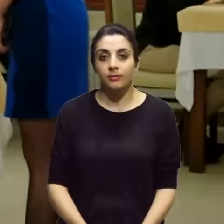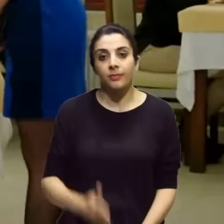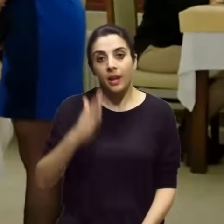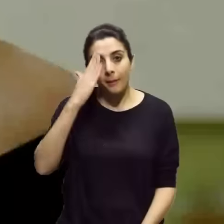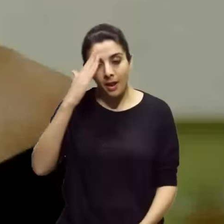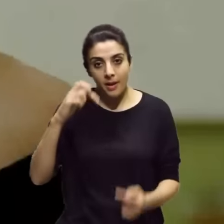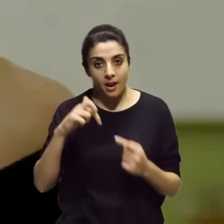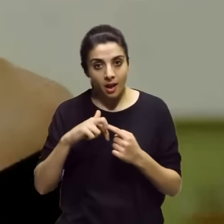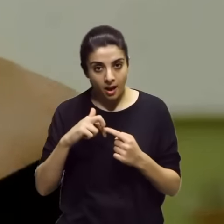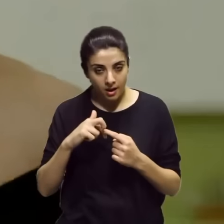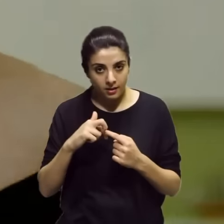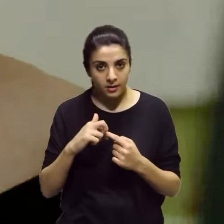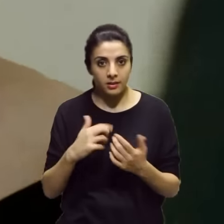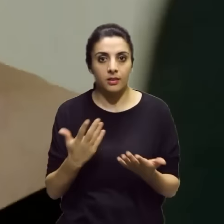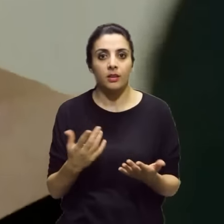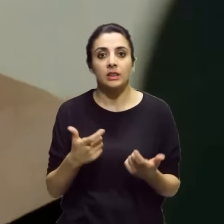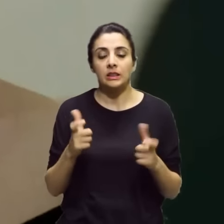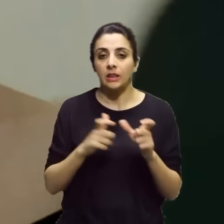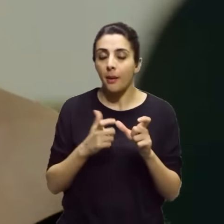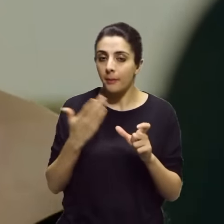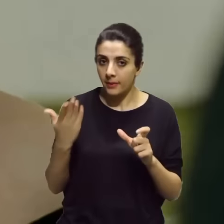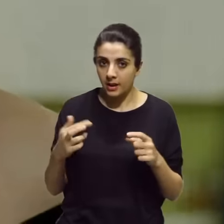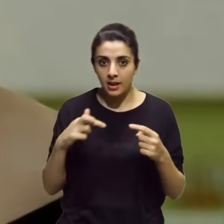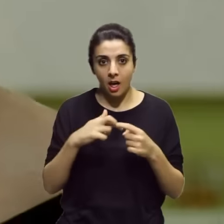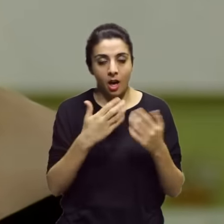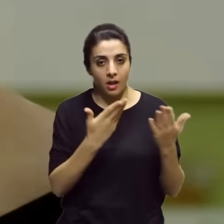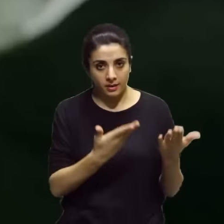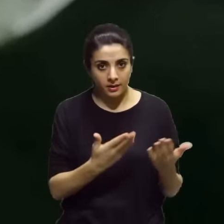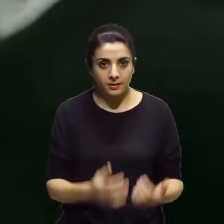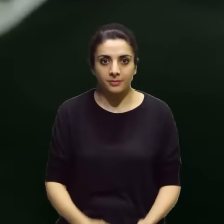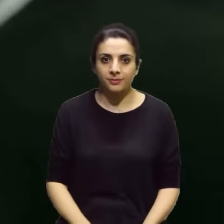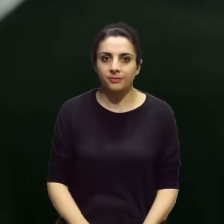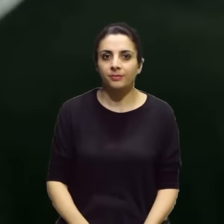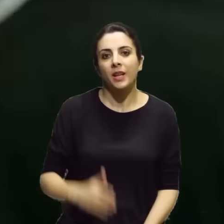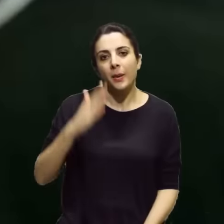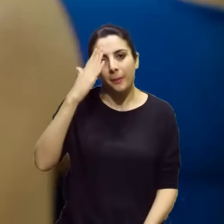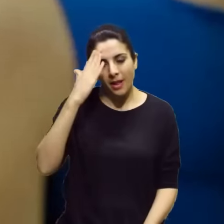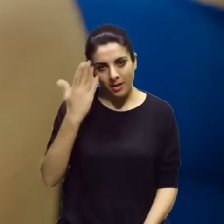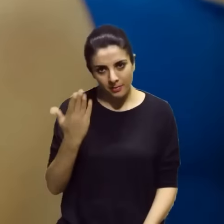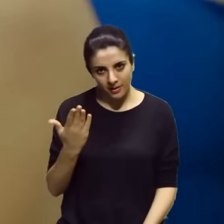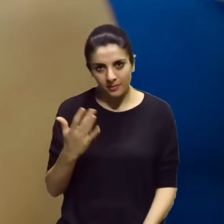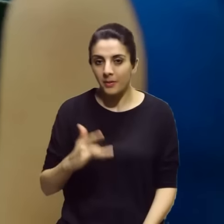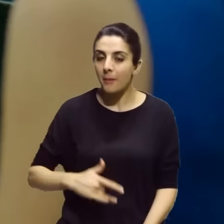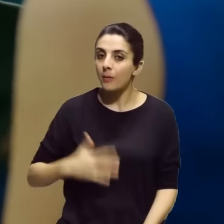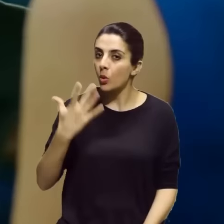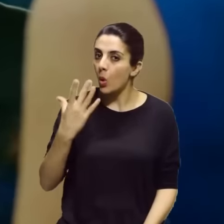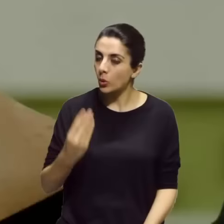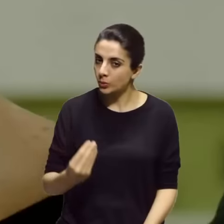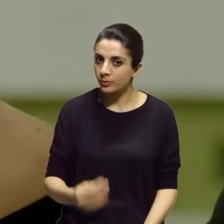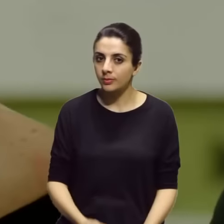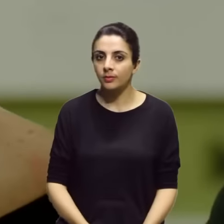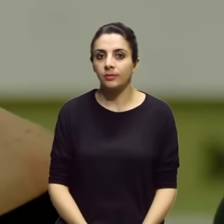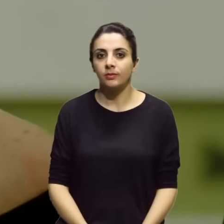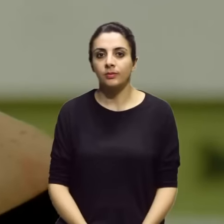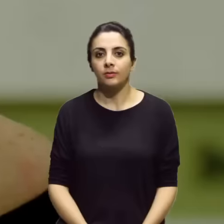Merhaba Reyhan. Sabri, Reyhan. Merhaba. Memnun oldum.